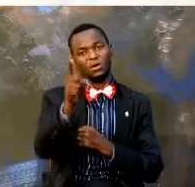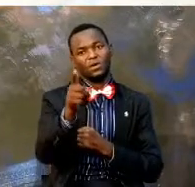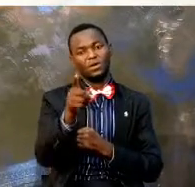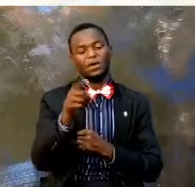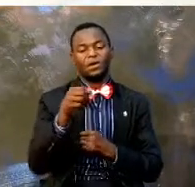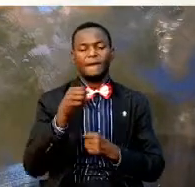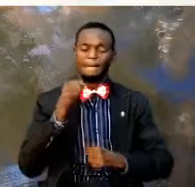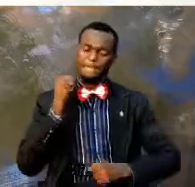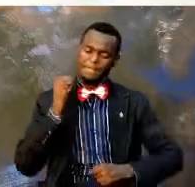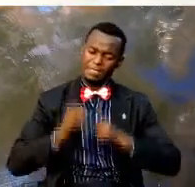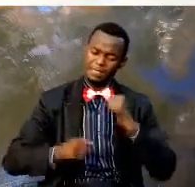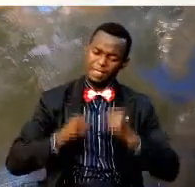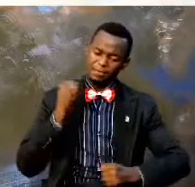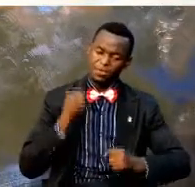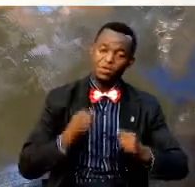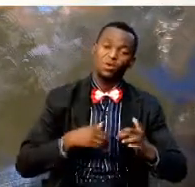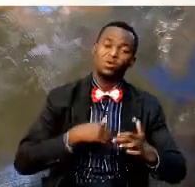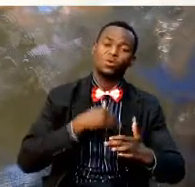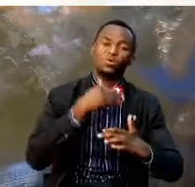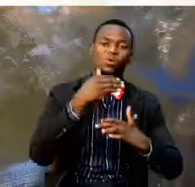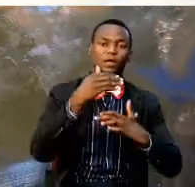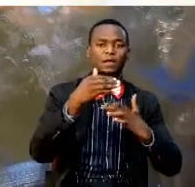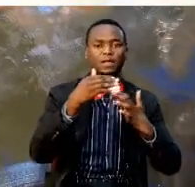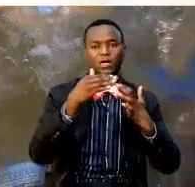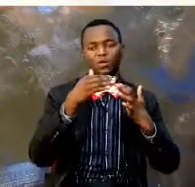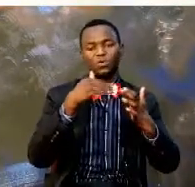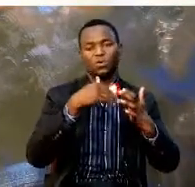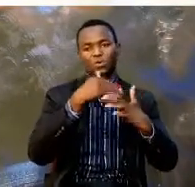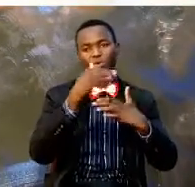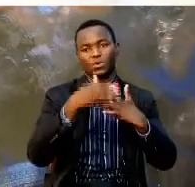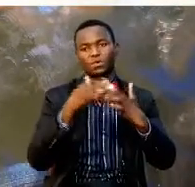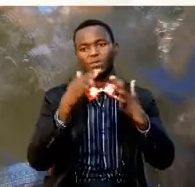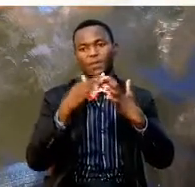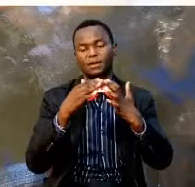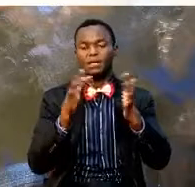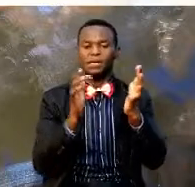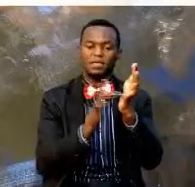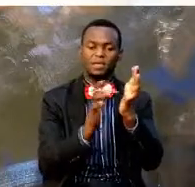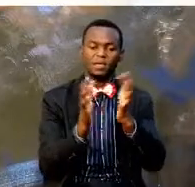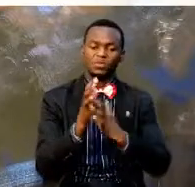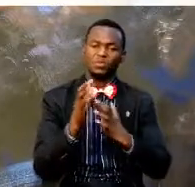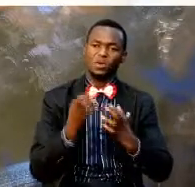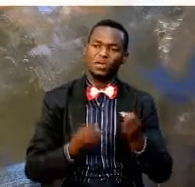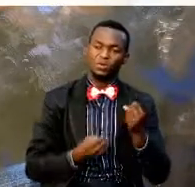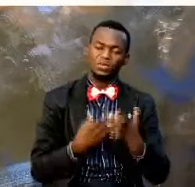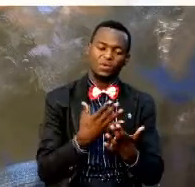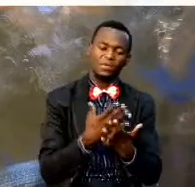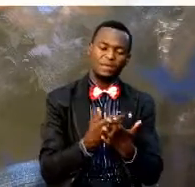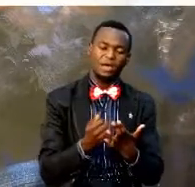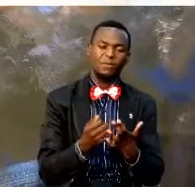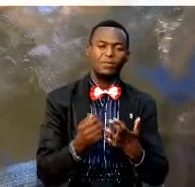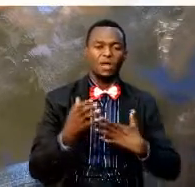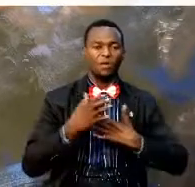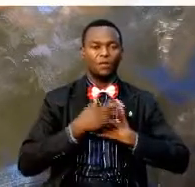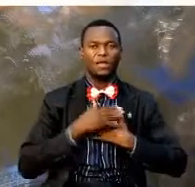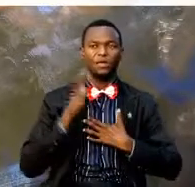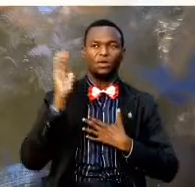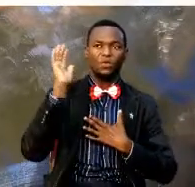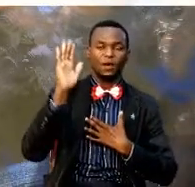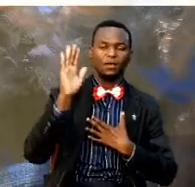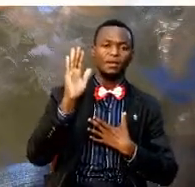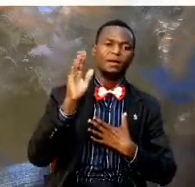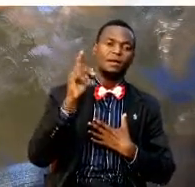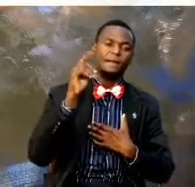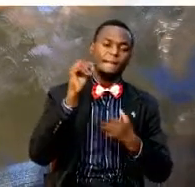mbio kuelekea nyumbani jioni ya leo. Yesu ametuchochea kwa sababu ya upendo wake.